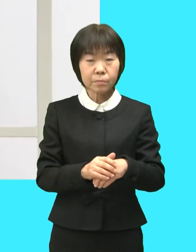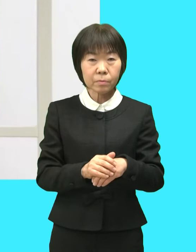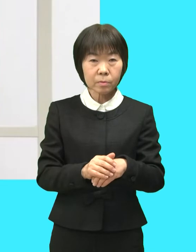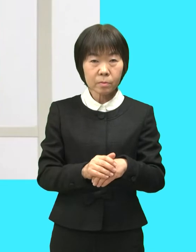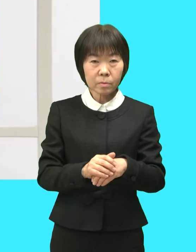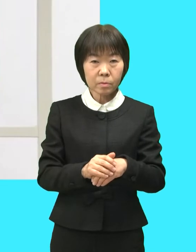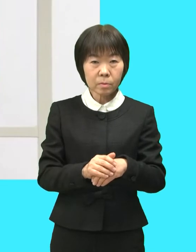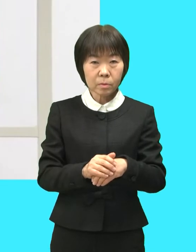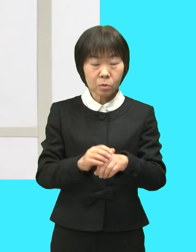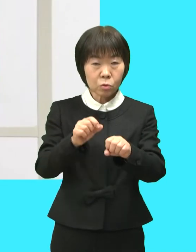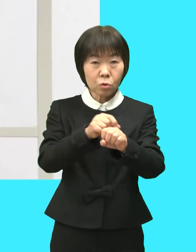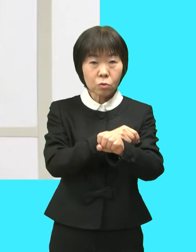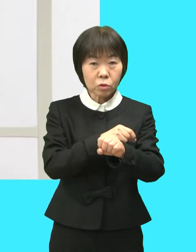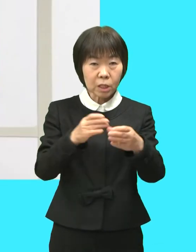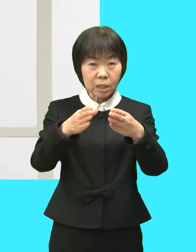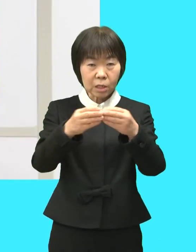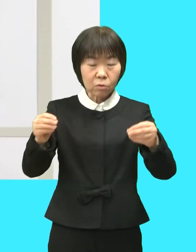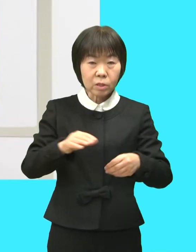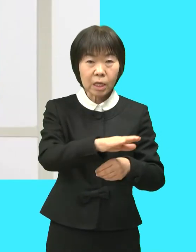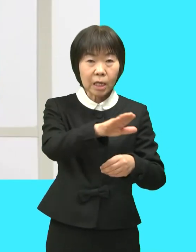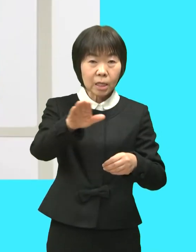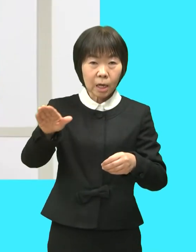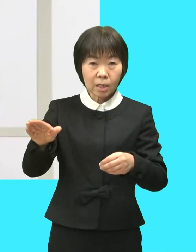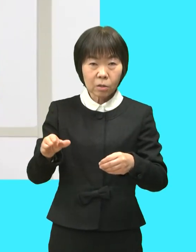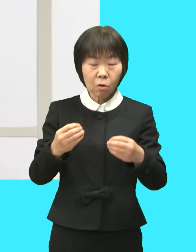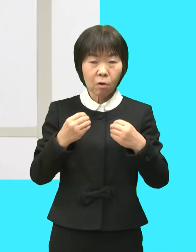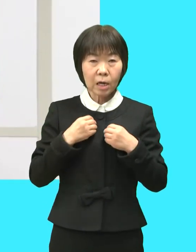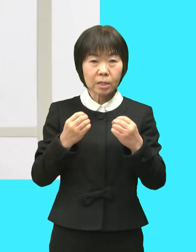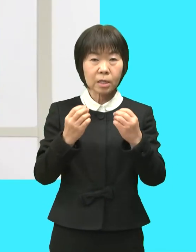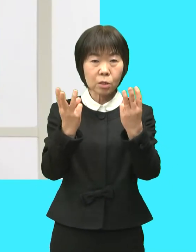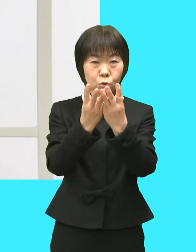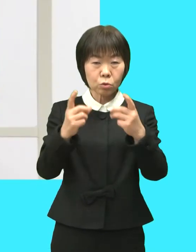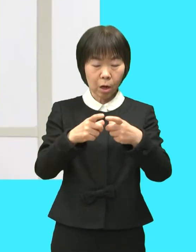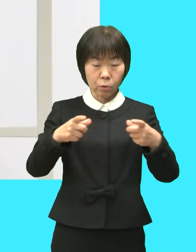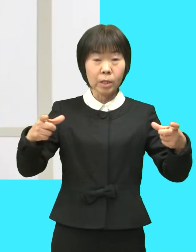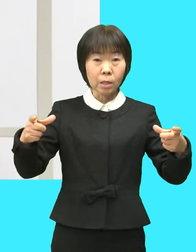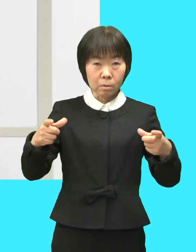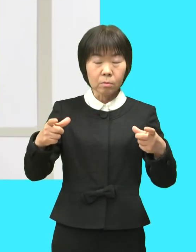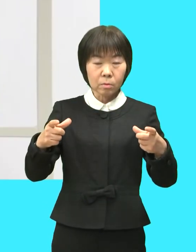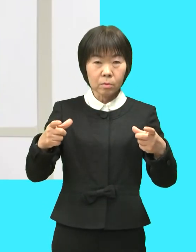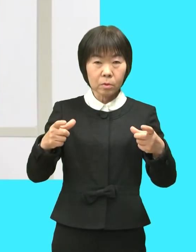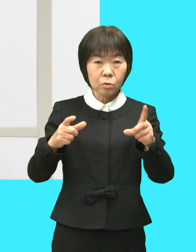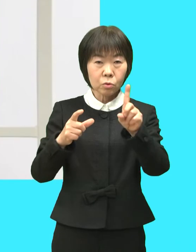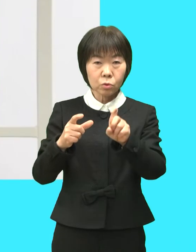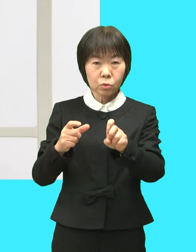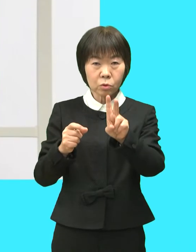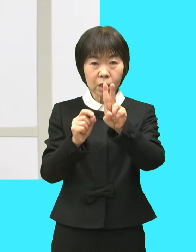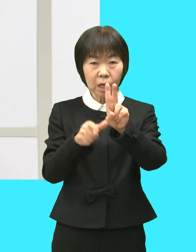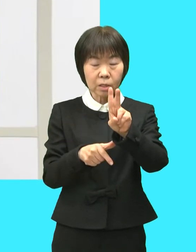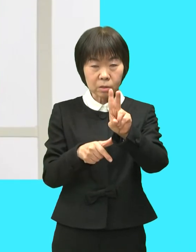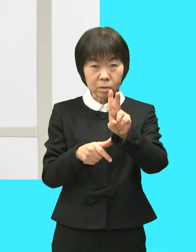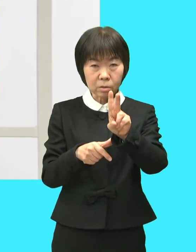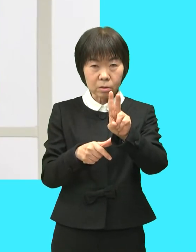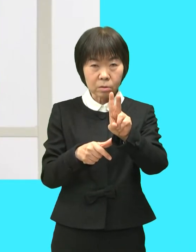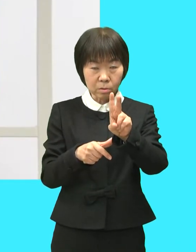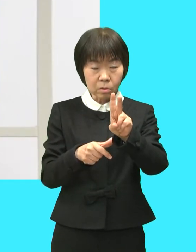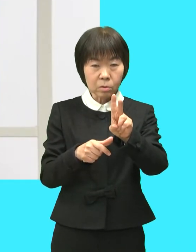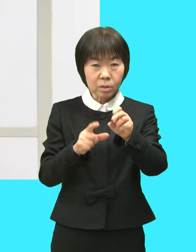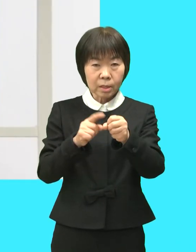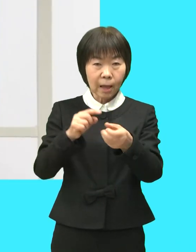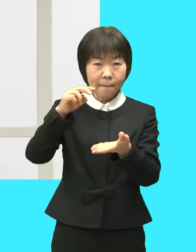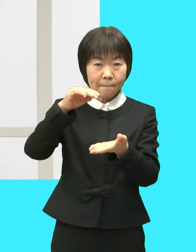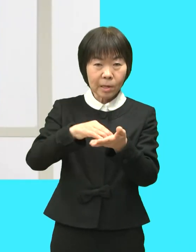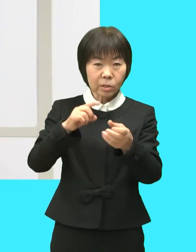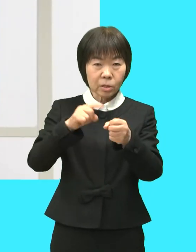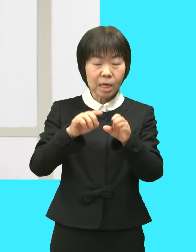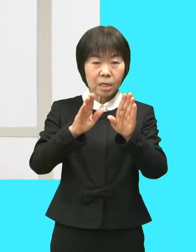。特に今日本全体の感染者数が増えている、特にこの12月年末年始の中で